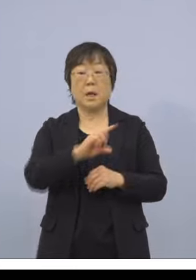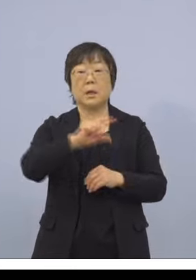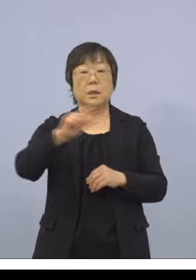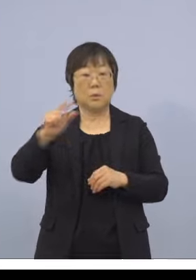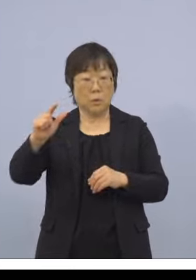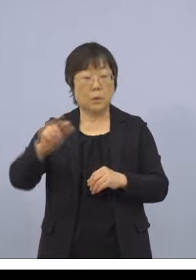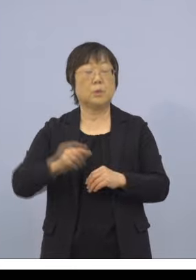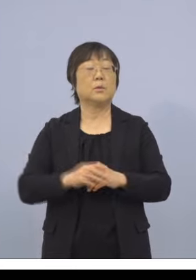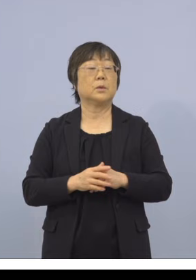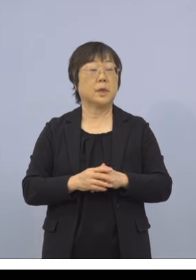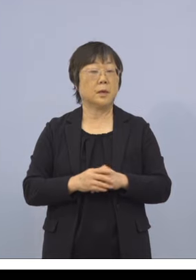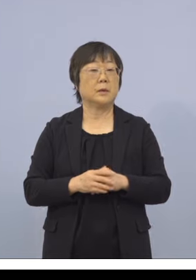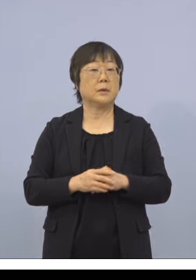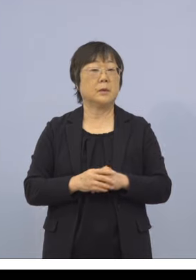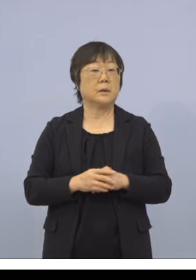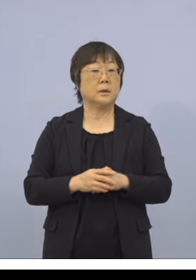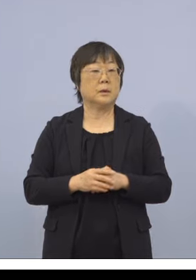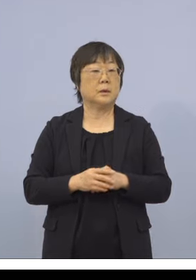まな